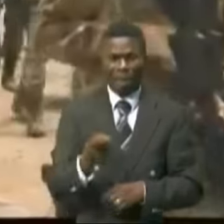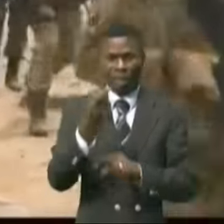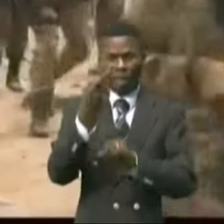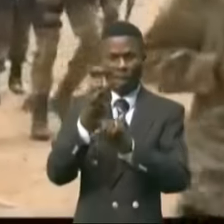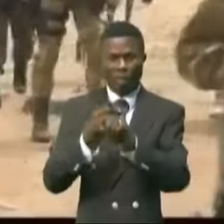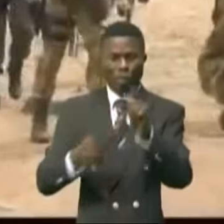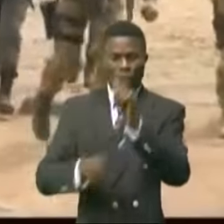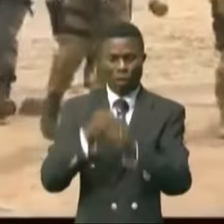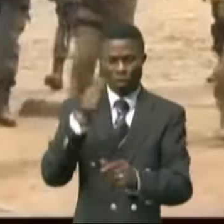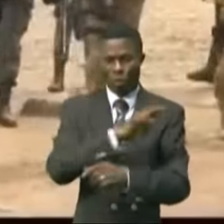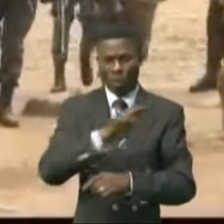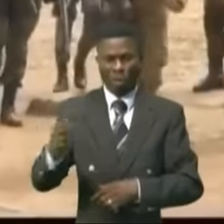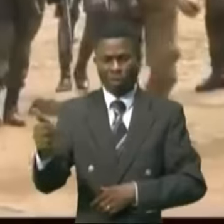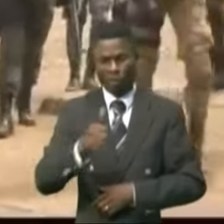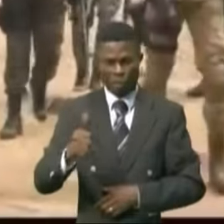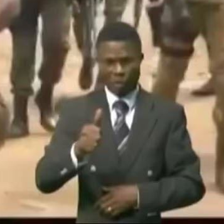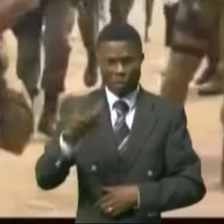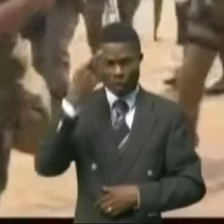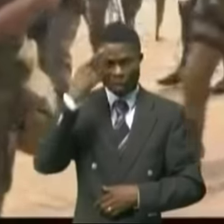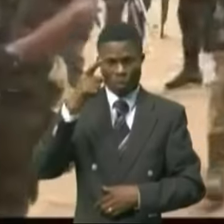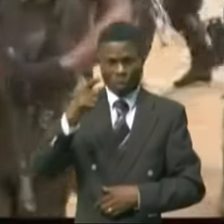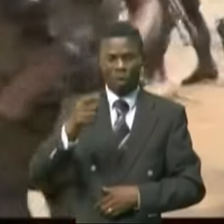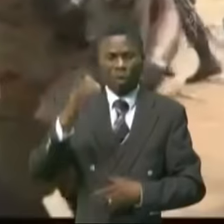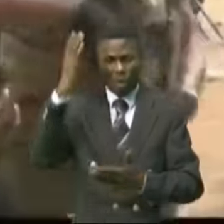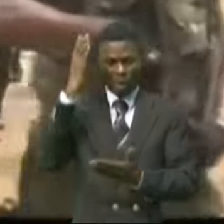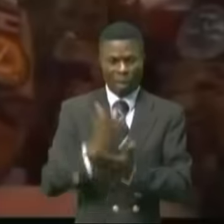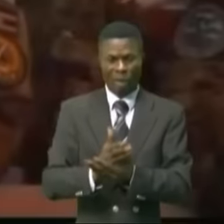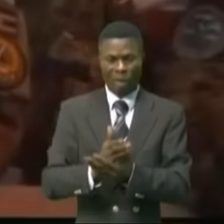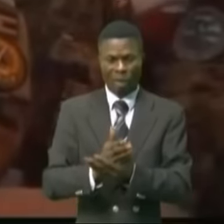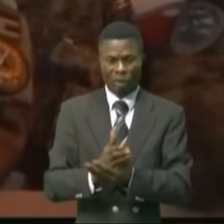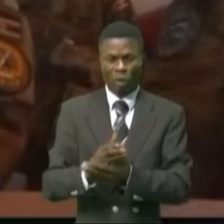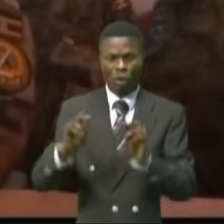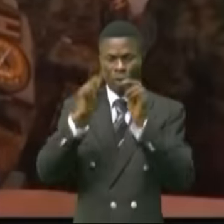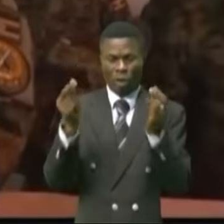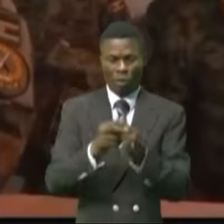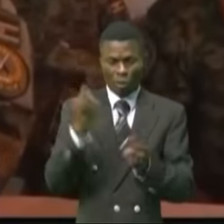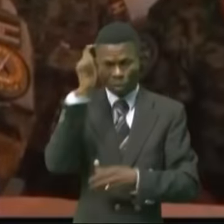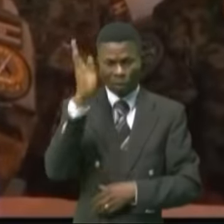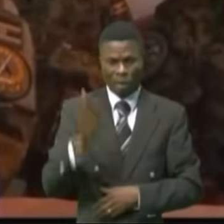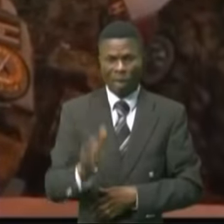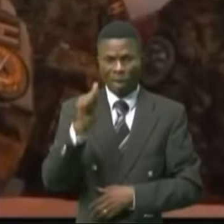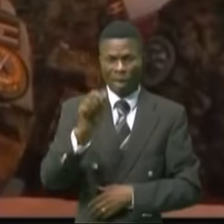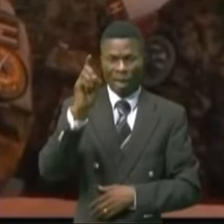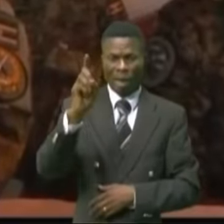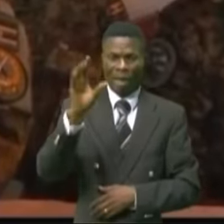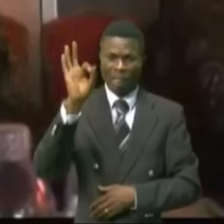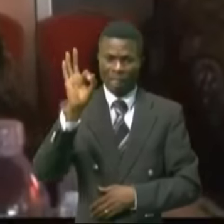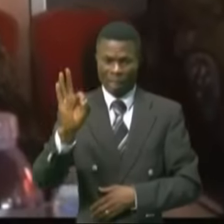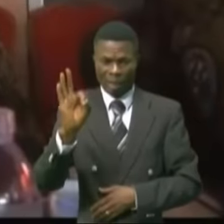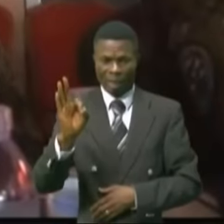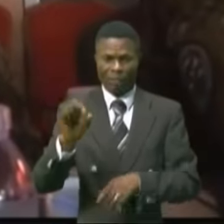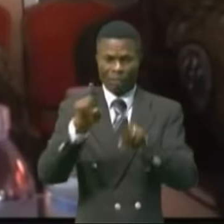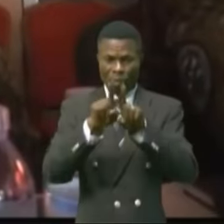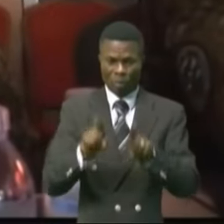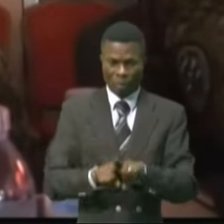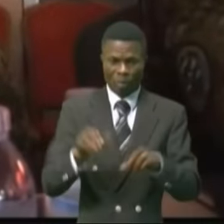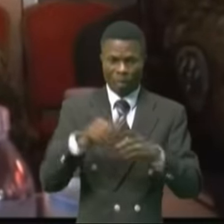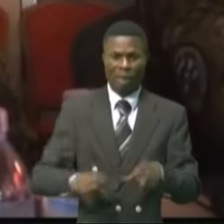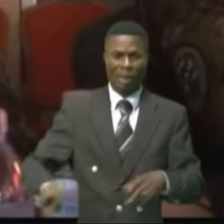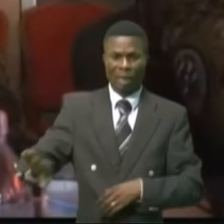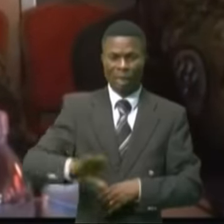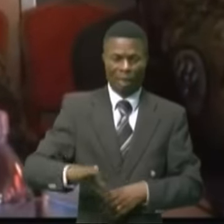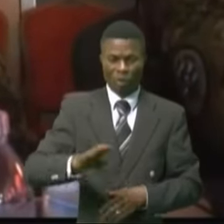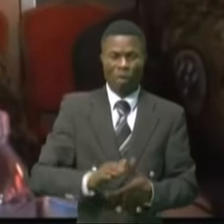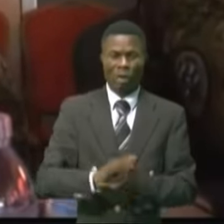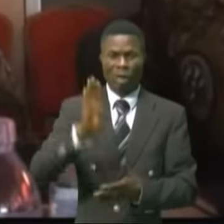2021 par les deux armées pour la neutralisation du mouvement terroriste ADF. MTM ISCAP, dont les territoires des Beni au